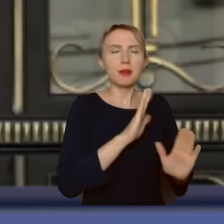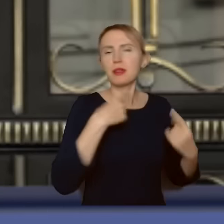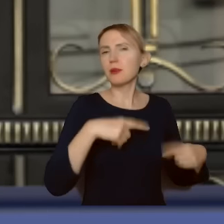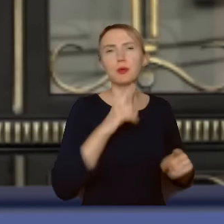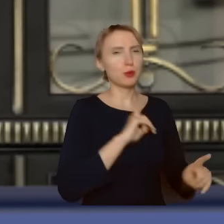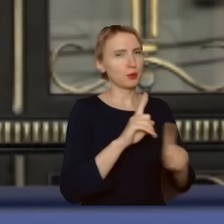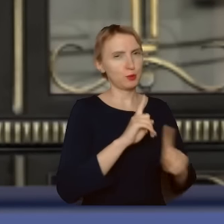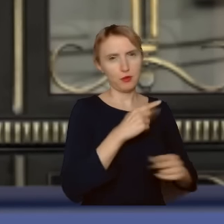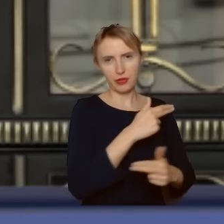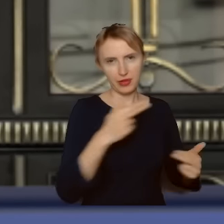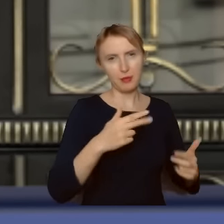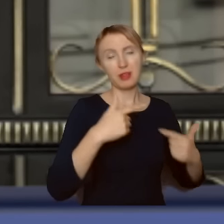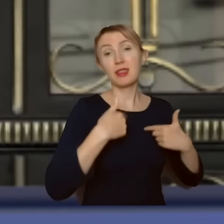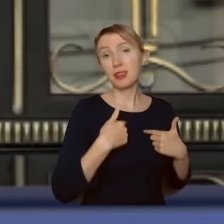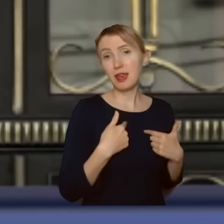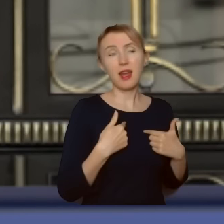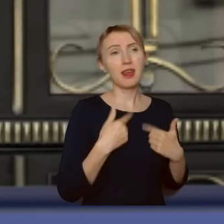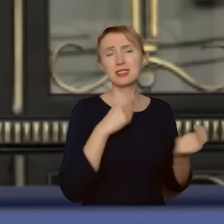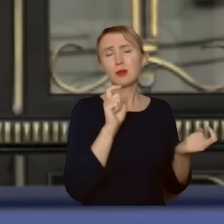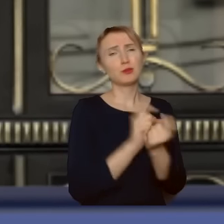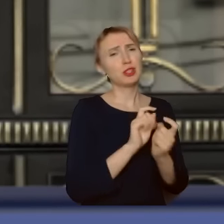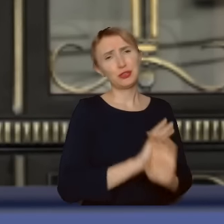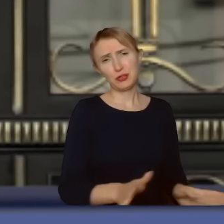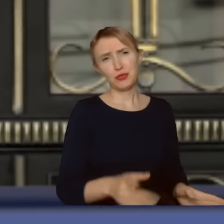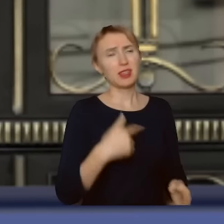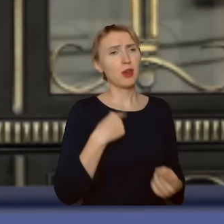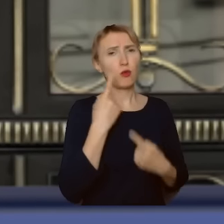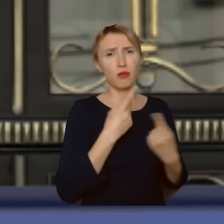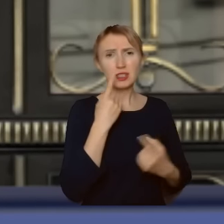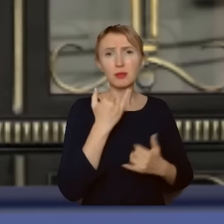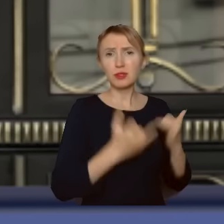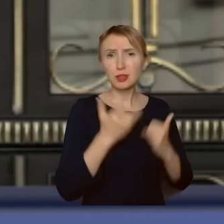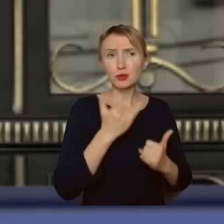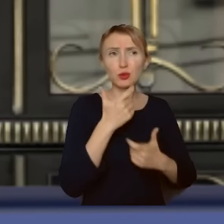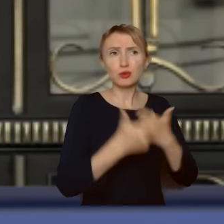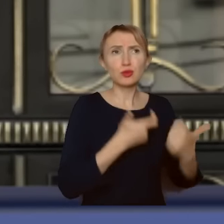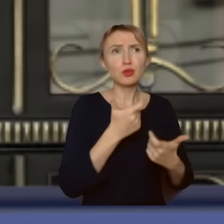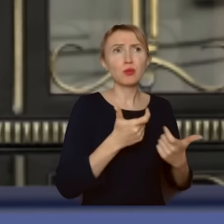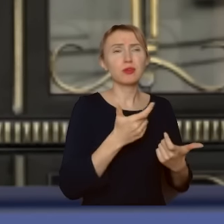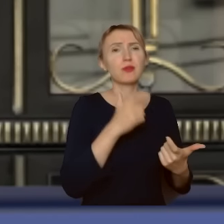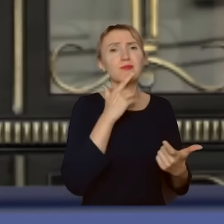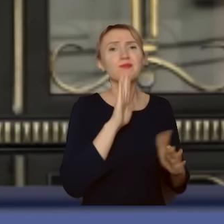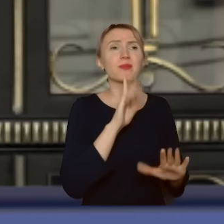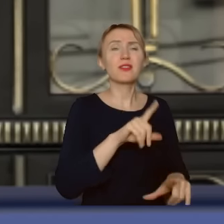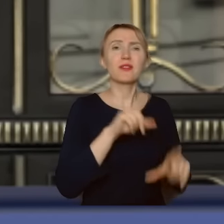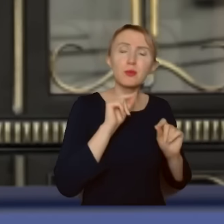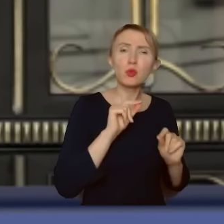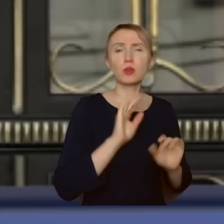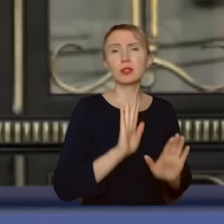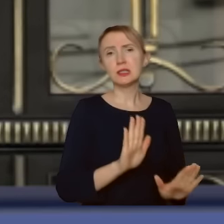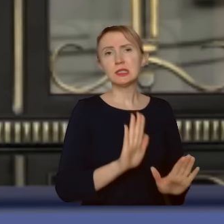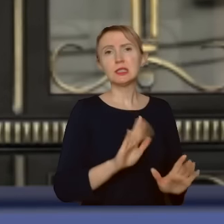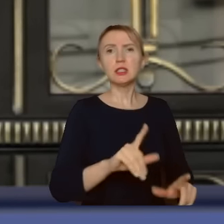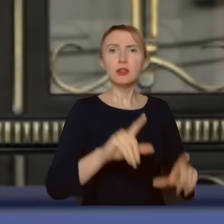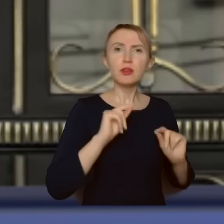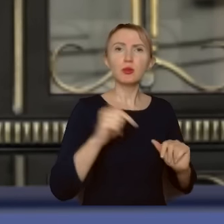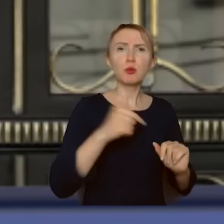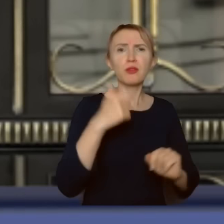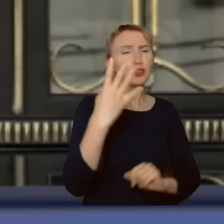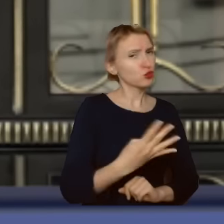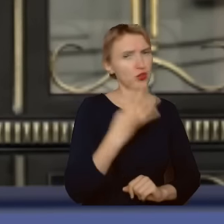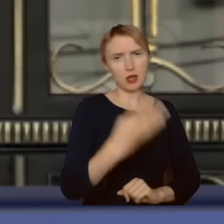No to ja sam osobiście jestem przeciwny temu, bo uważam, że jeśli dokonał się pewien wybór, no to ten wybór powinien trwać przez 4 lata. Tak